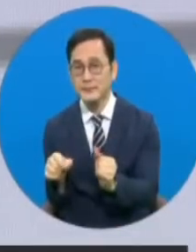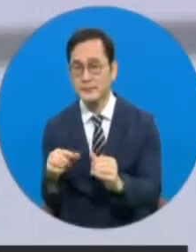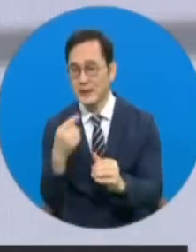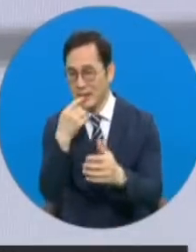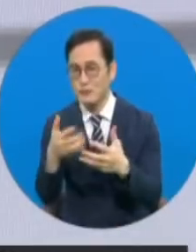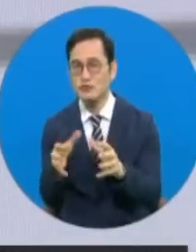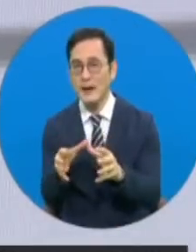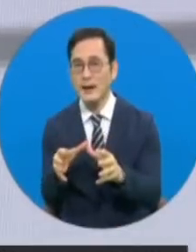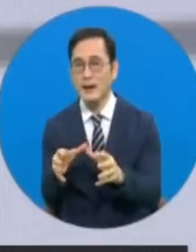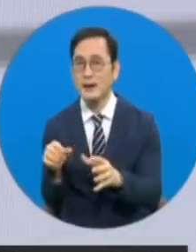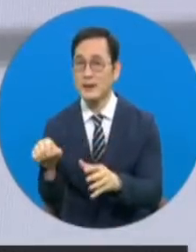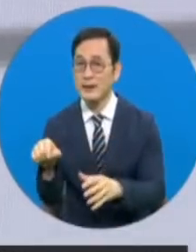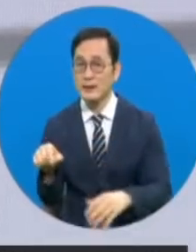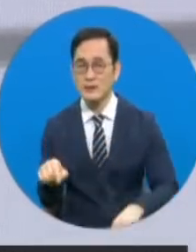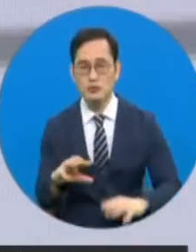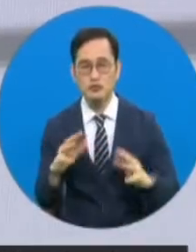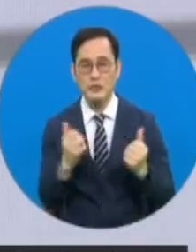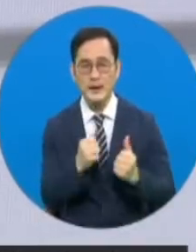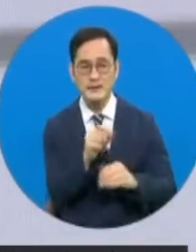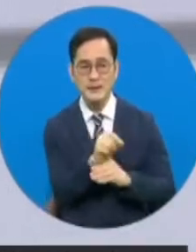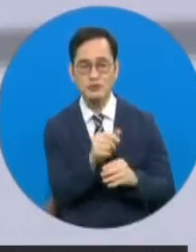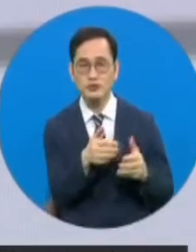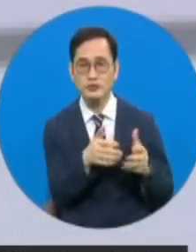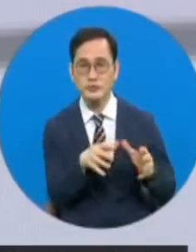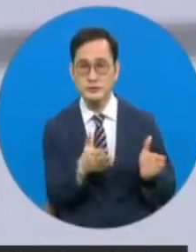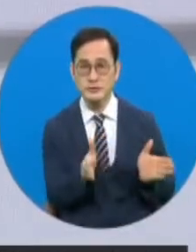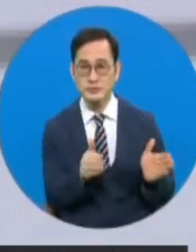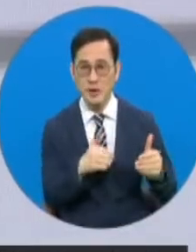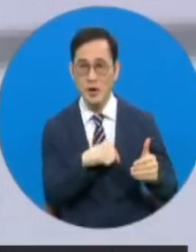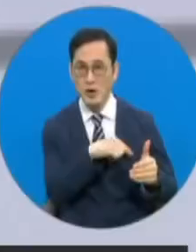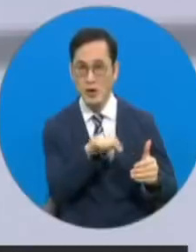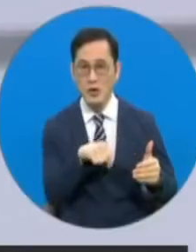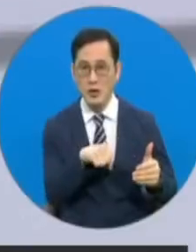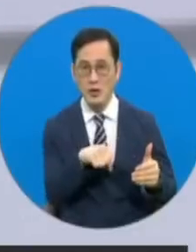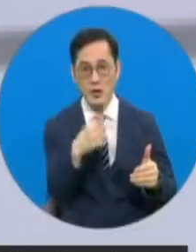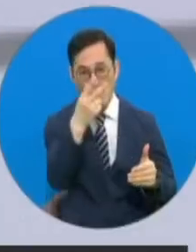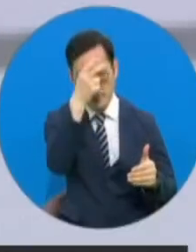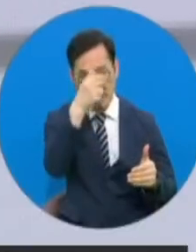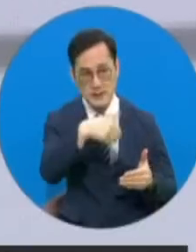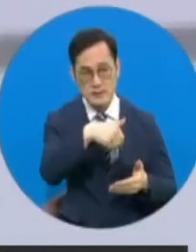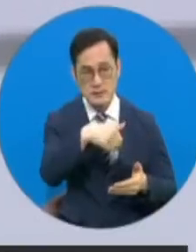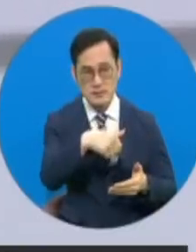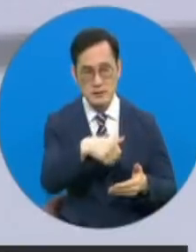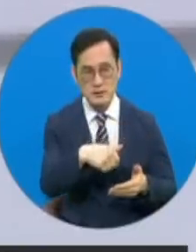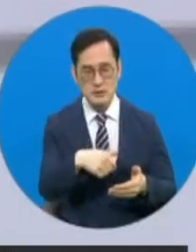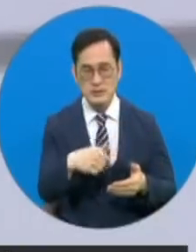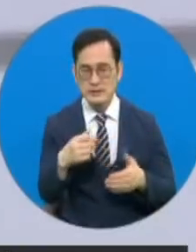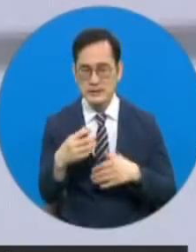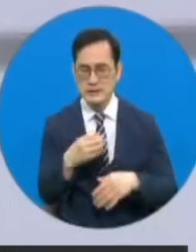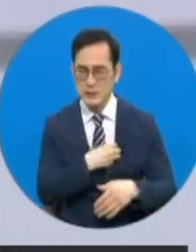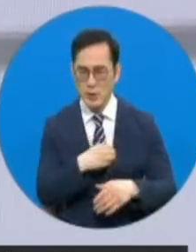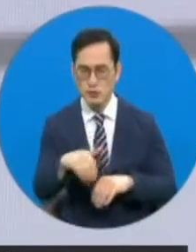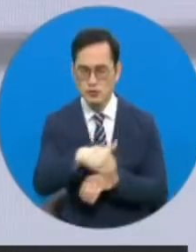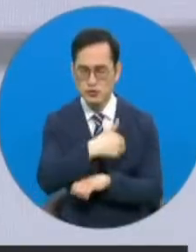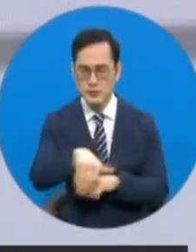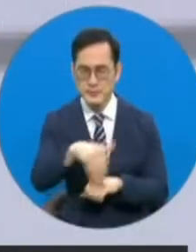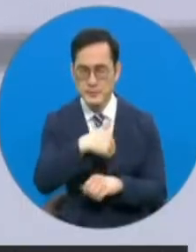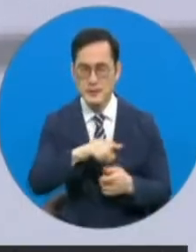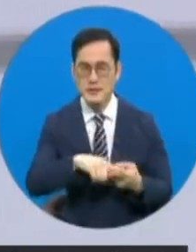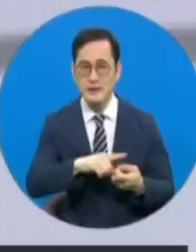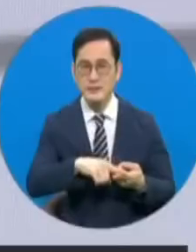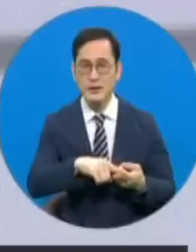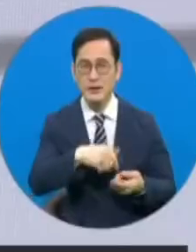관련해서 국회 사무처가 검찰에 의원 출입 기록 제공을 사실상 거부해서 이것 또한 논란입니다 양지관의 거부 과연